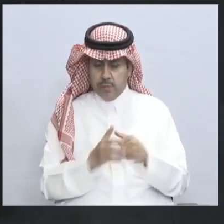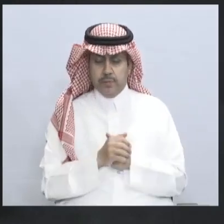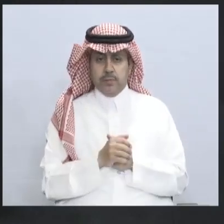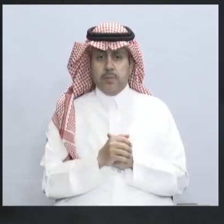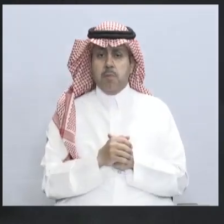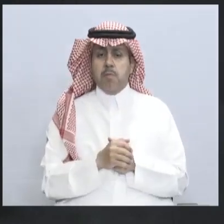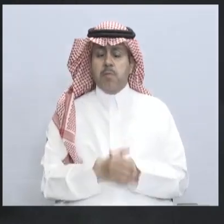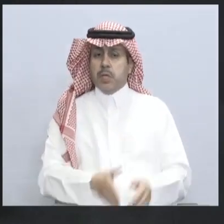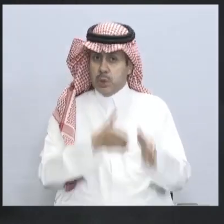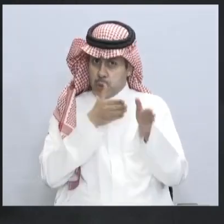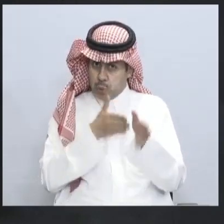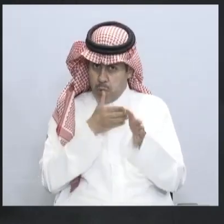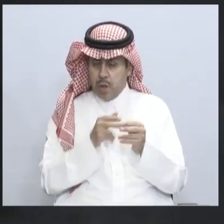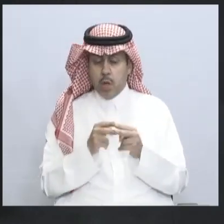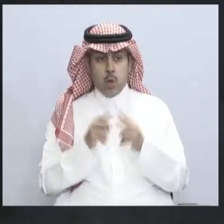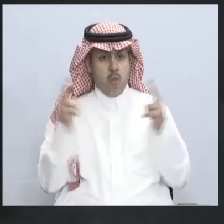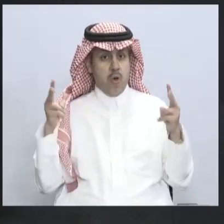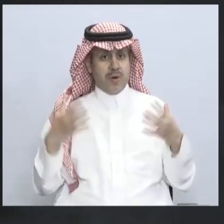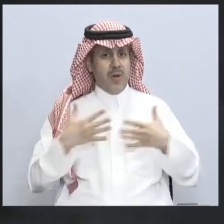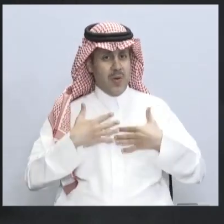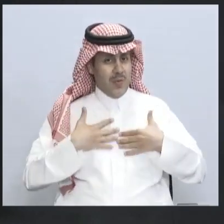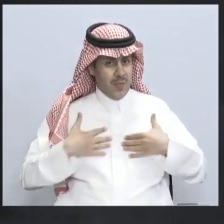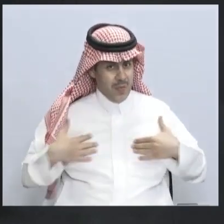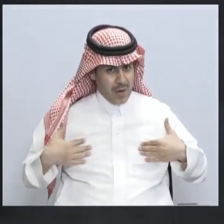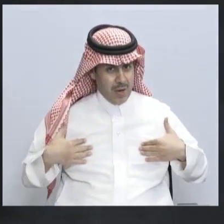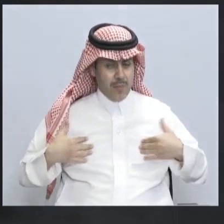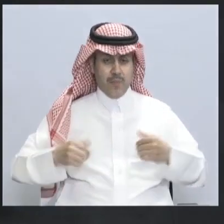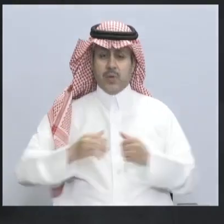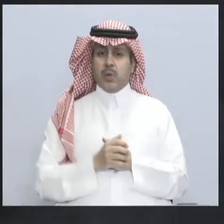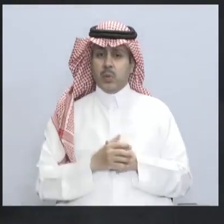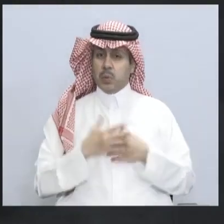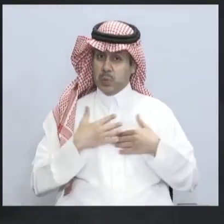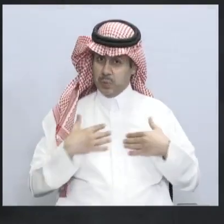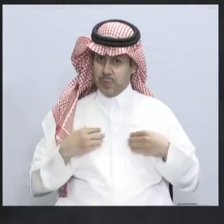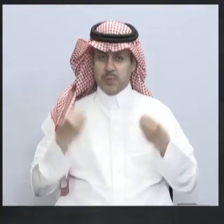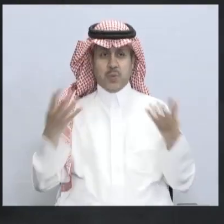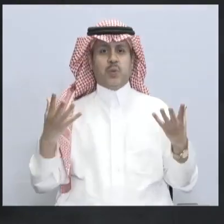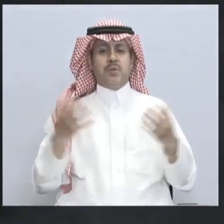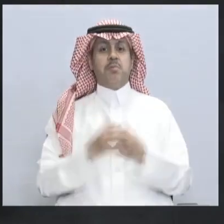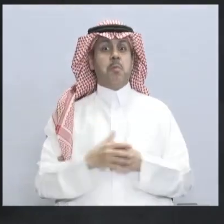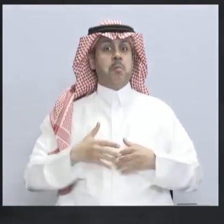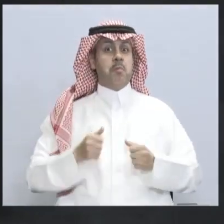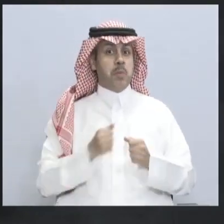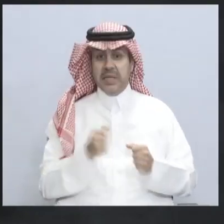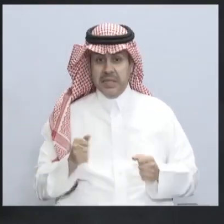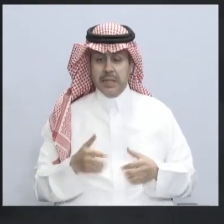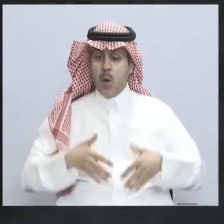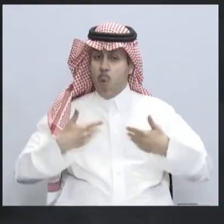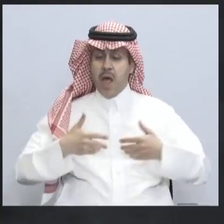السنه يا ابنائي ان نظهر في فيما الفرح والسرور واللعب المباح